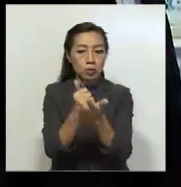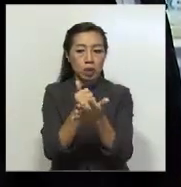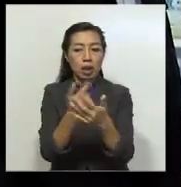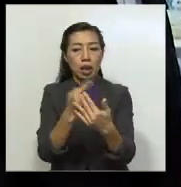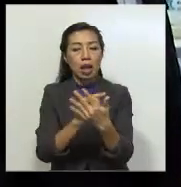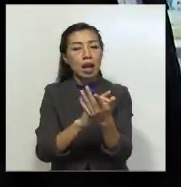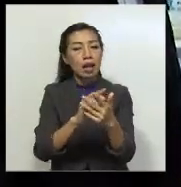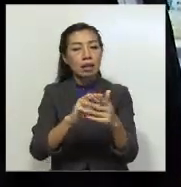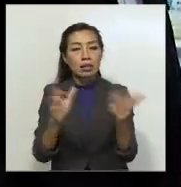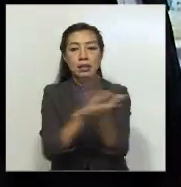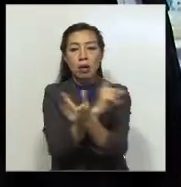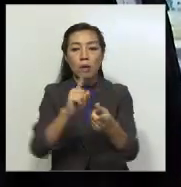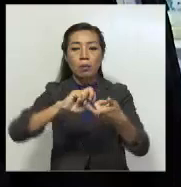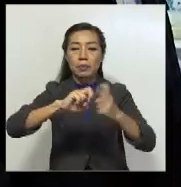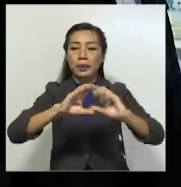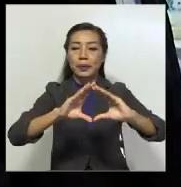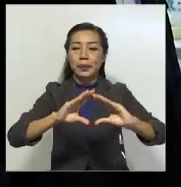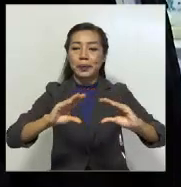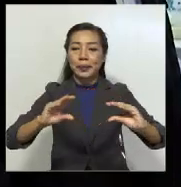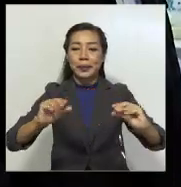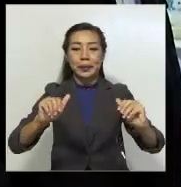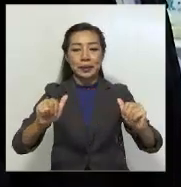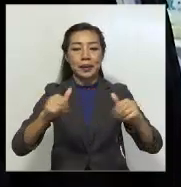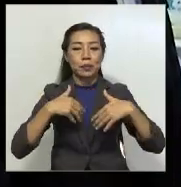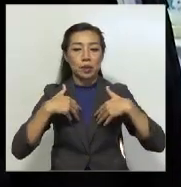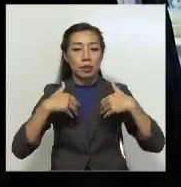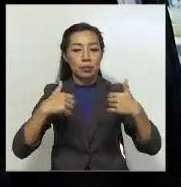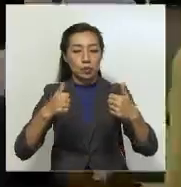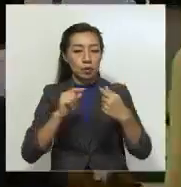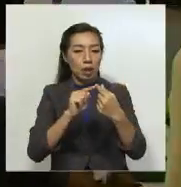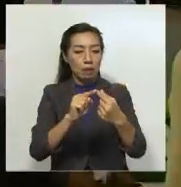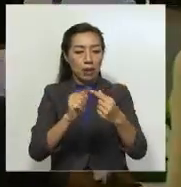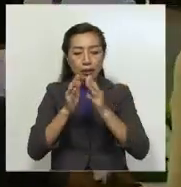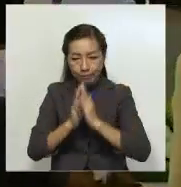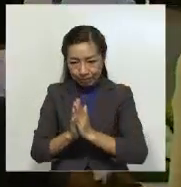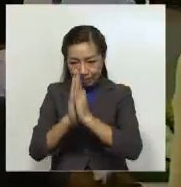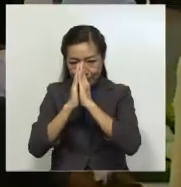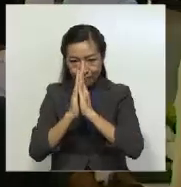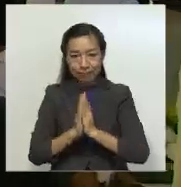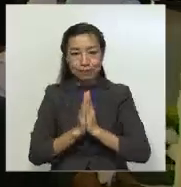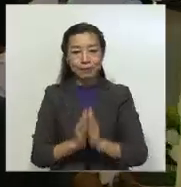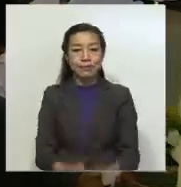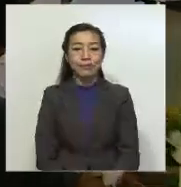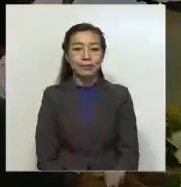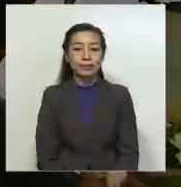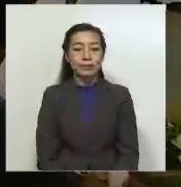และความสามัคคีในสังคมและประเทศชาติสืบไปด้วยเกล้าด้วยกระหม่อม